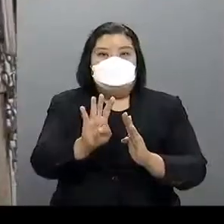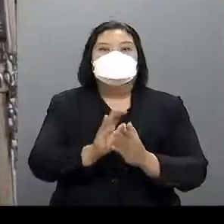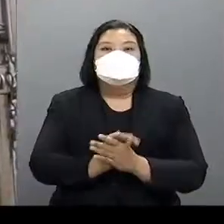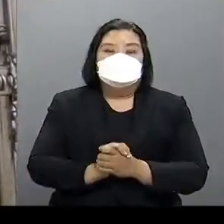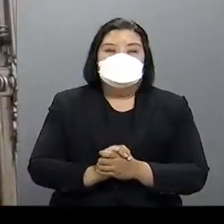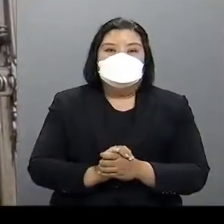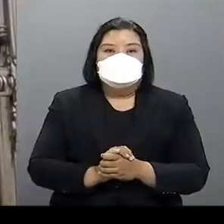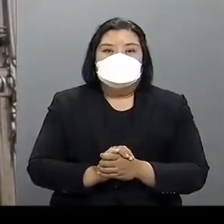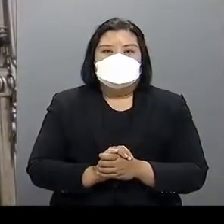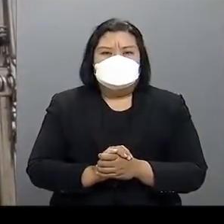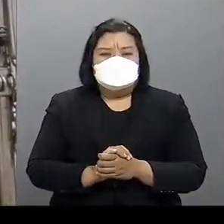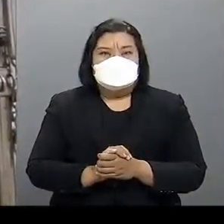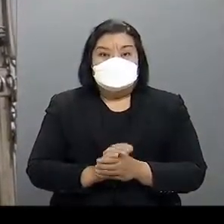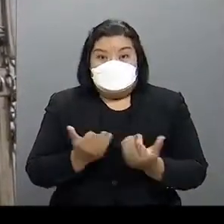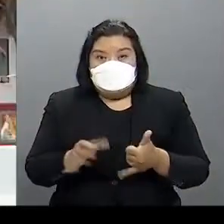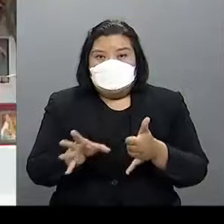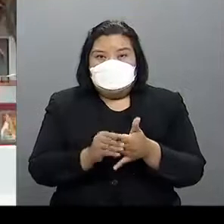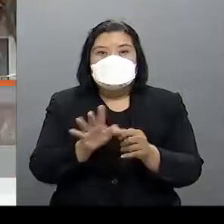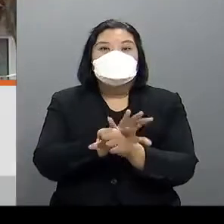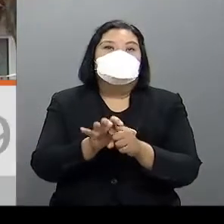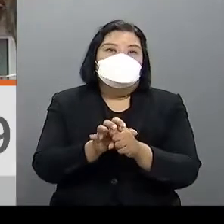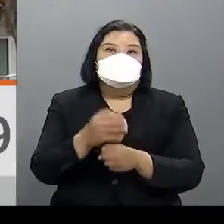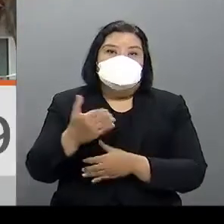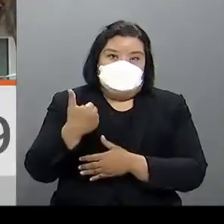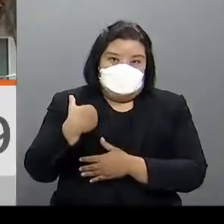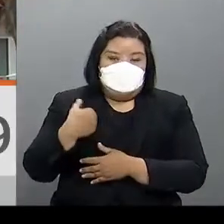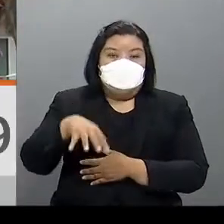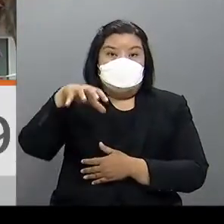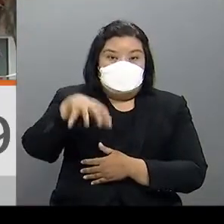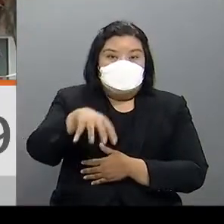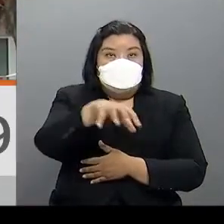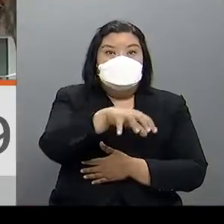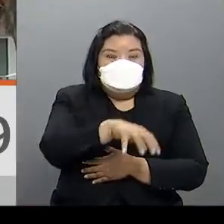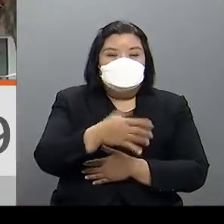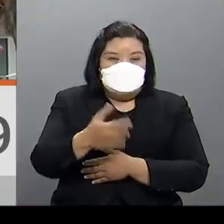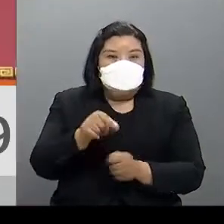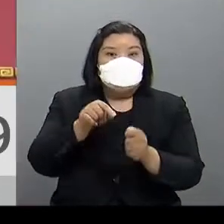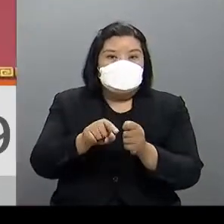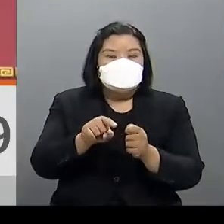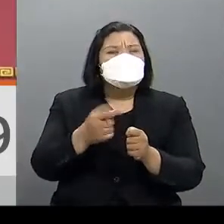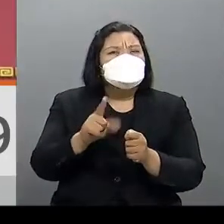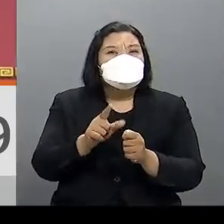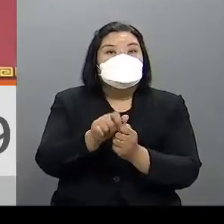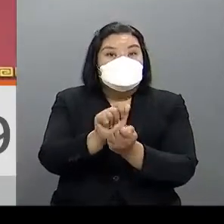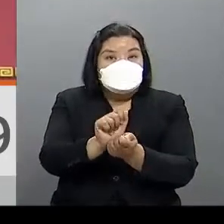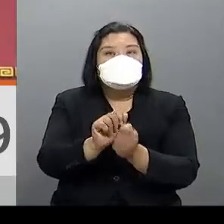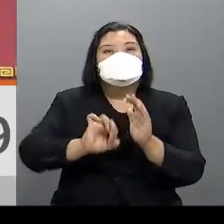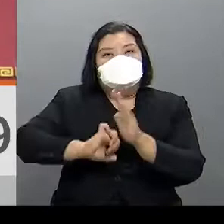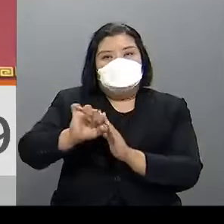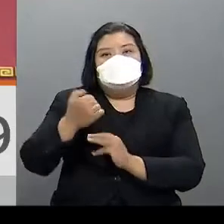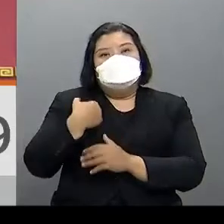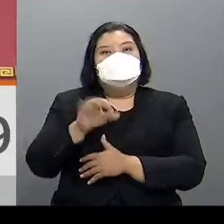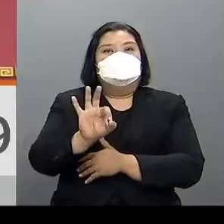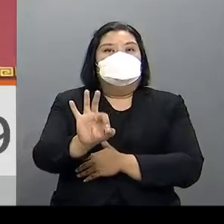หลังพบผู้ติดเชื้อโควิด -19 ในสถานธรรมไถ่หลินเฝอเอี้ยนตำบลหนองหอยอำเภอเมืองเชียงใหม่จำนวน9คนและยังคงมี